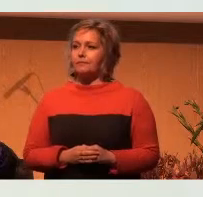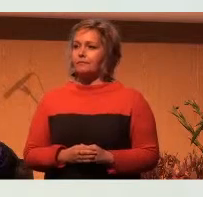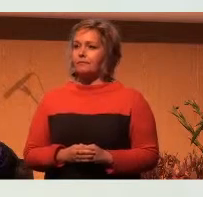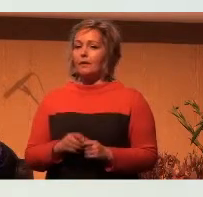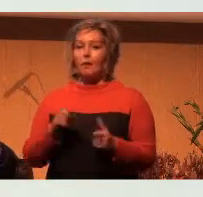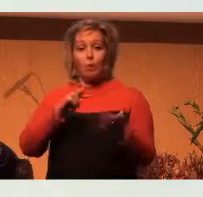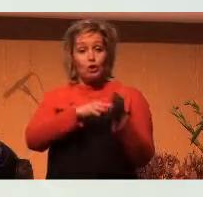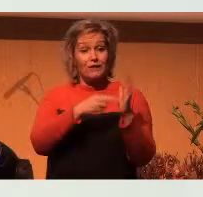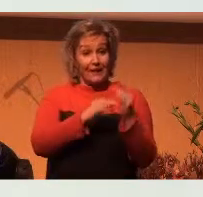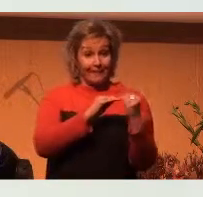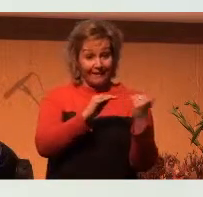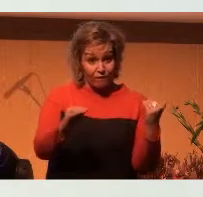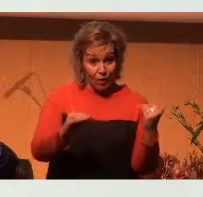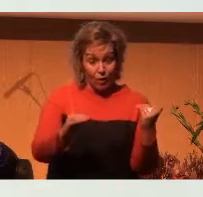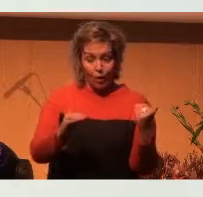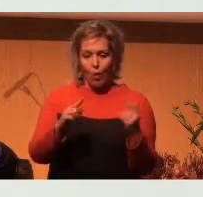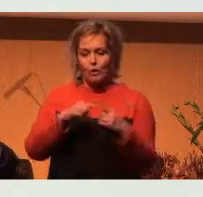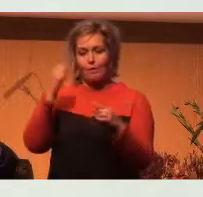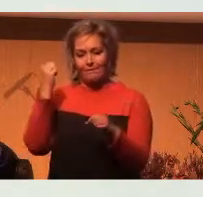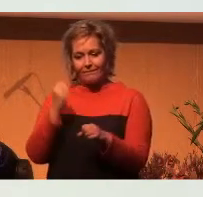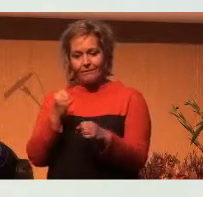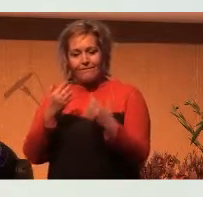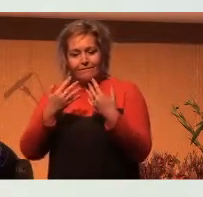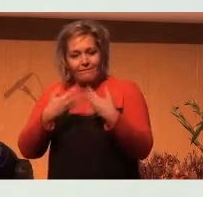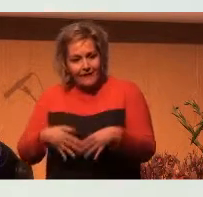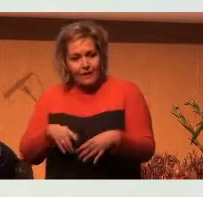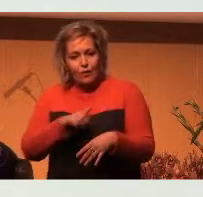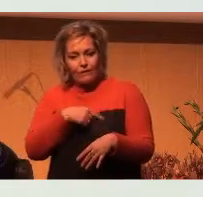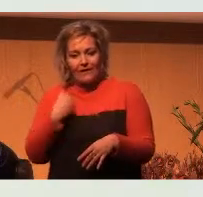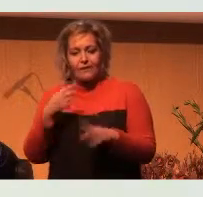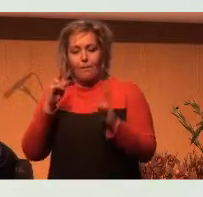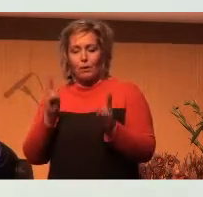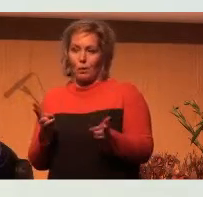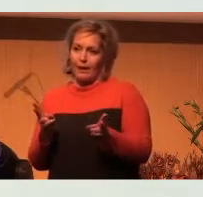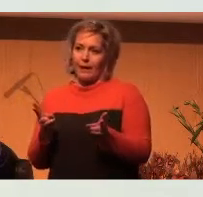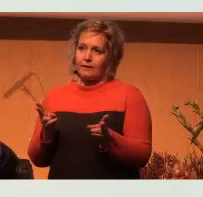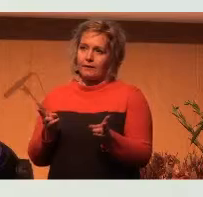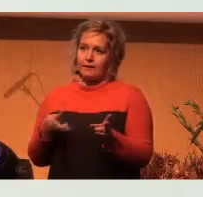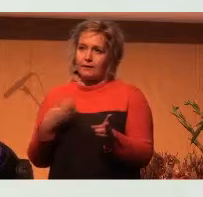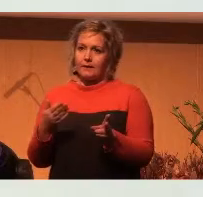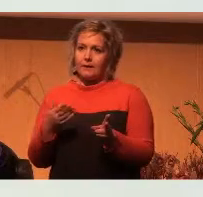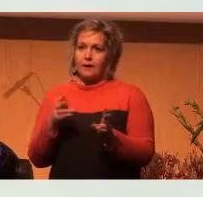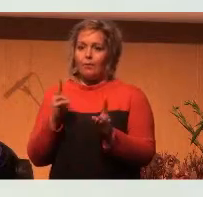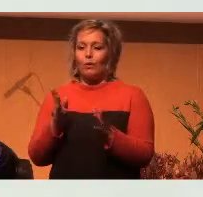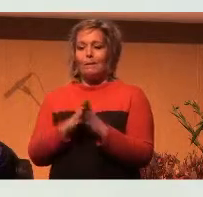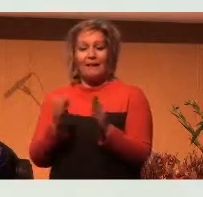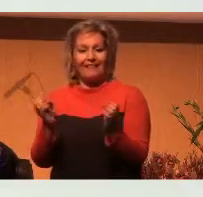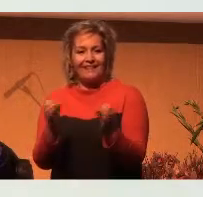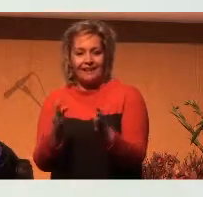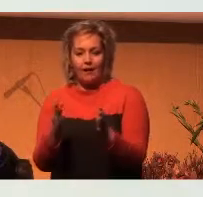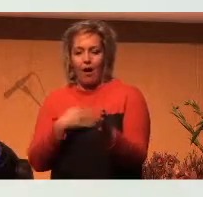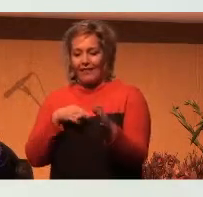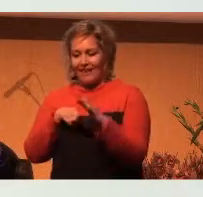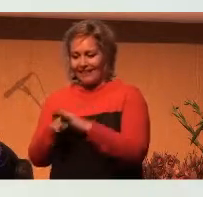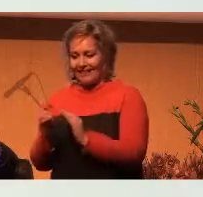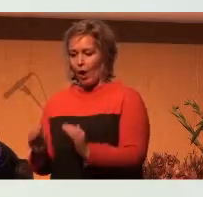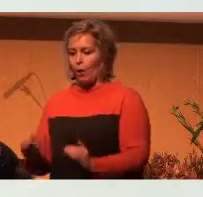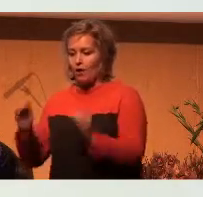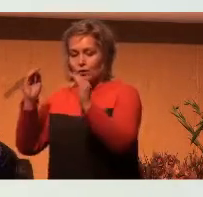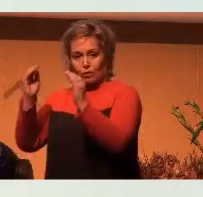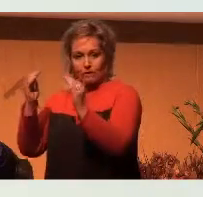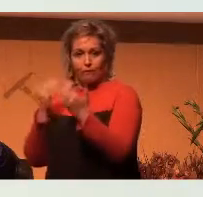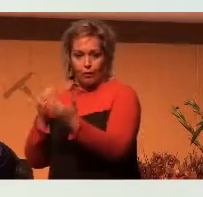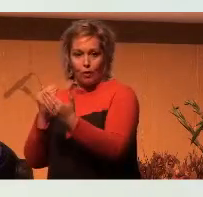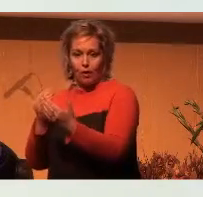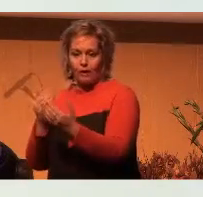på både systemnivå, hva som virker når vi skal bruke altså brukermedvirkning inn i organisatoriske